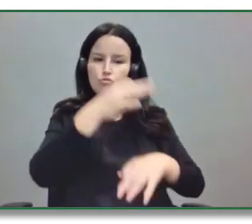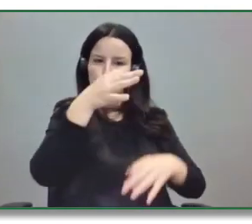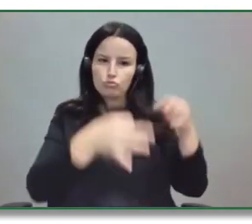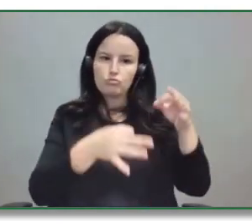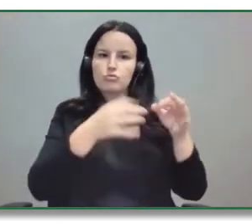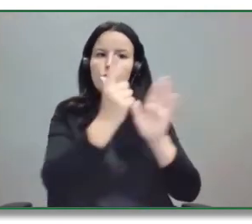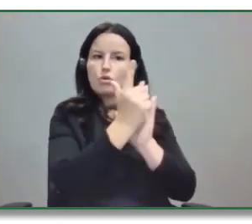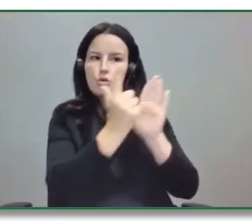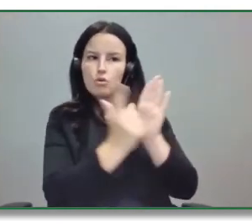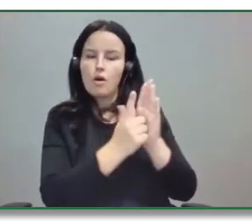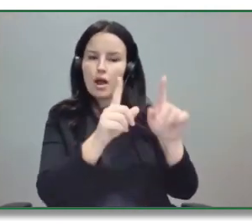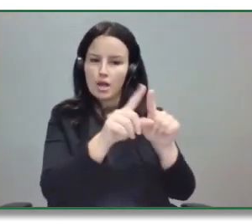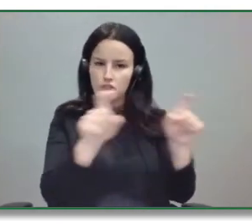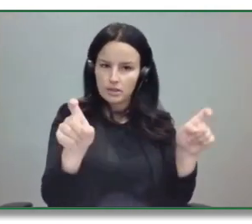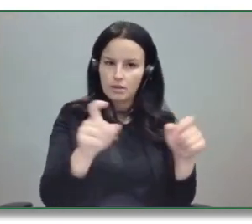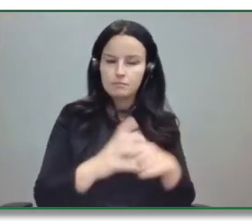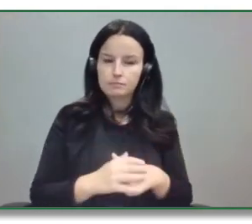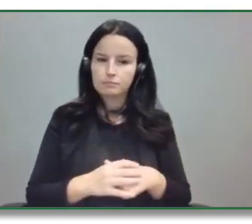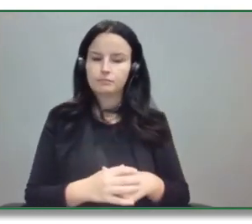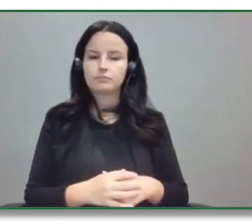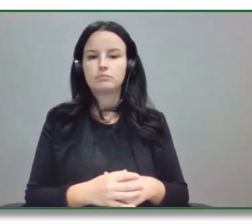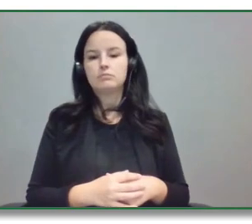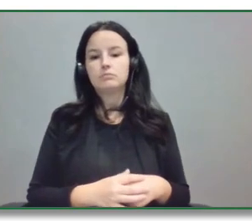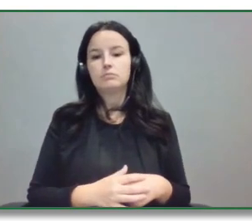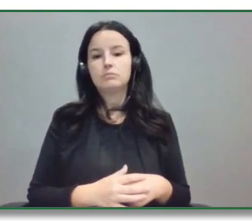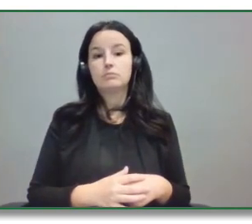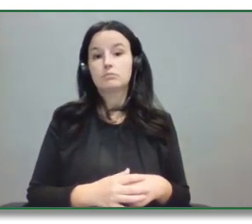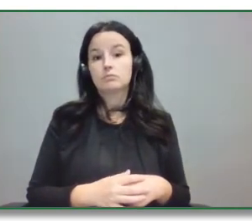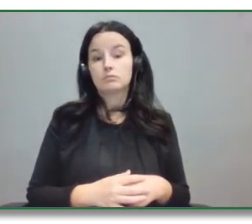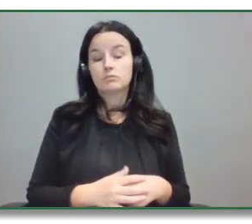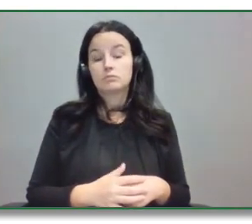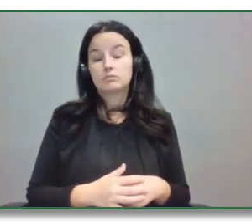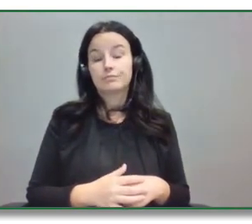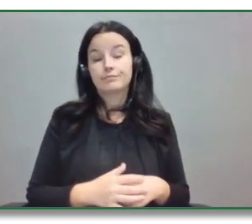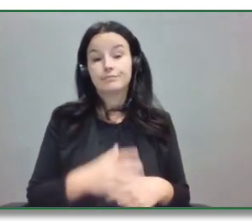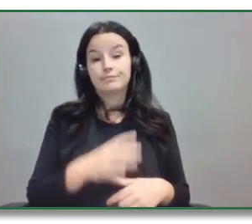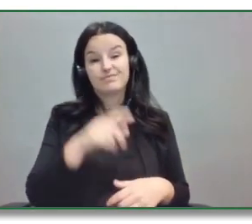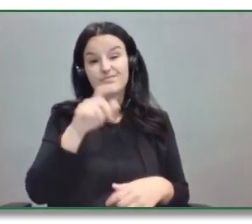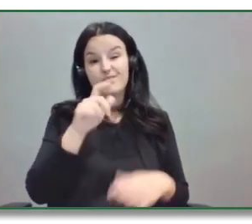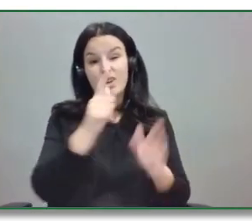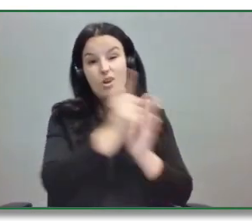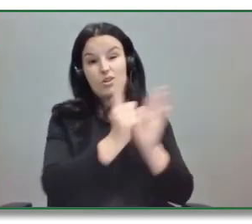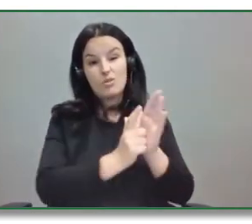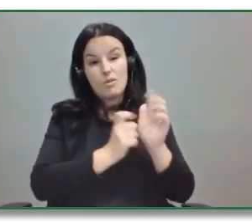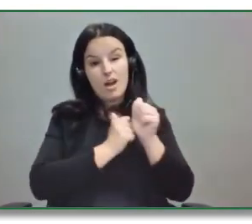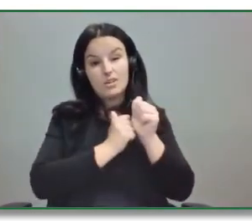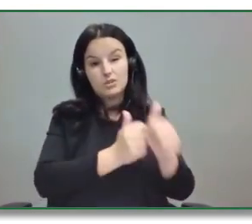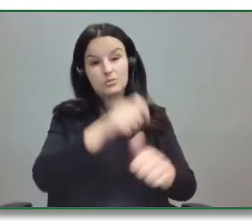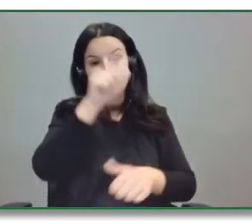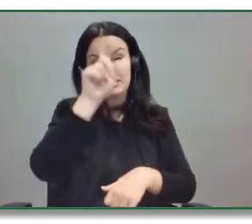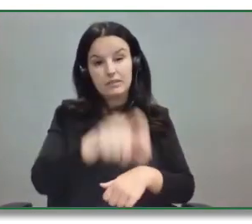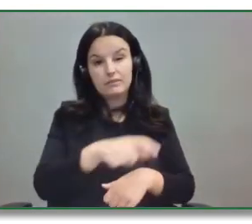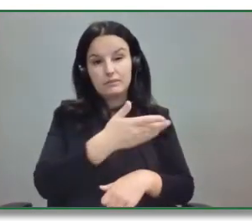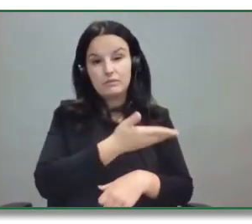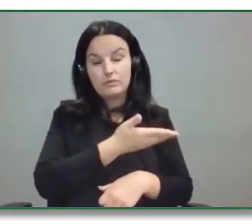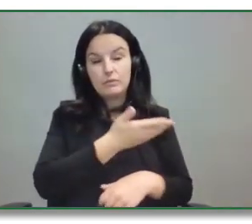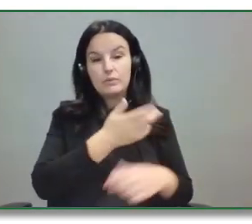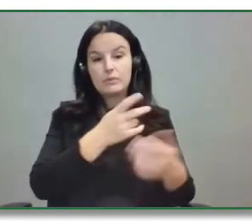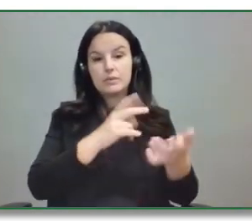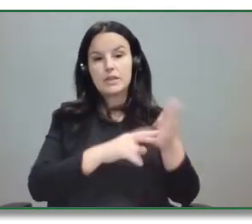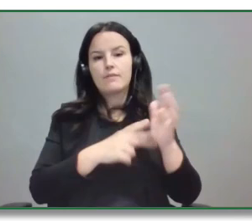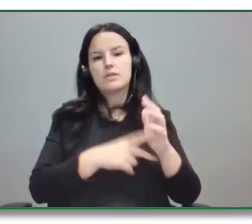bon, évidemment, il y a ici des lois qu'il faut respecter, donc ils doivent assurer la